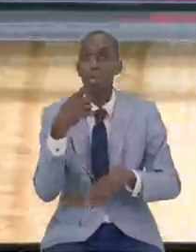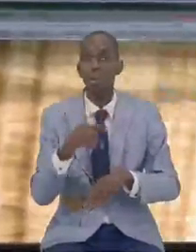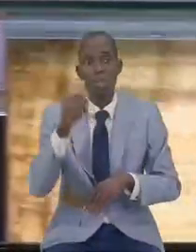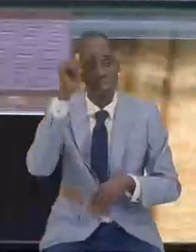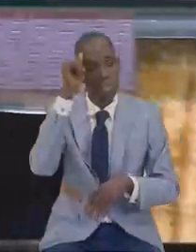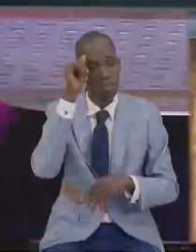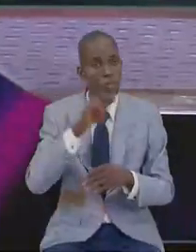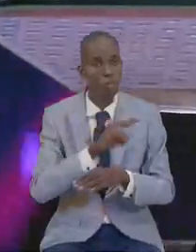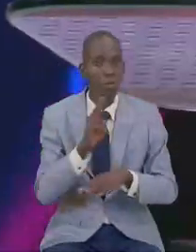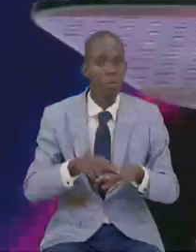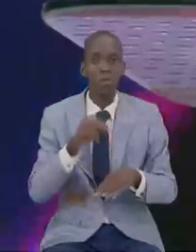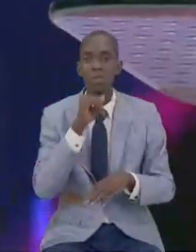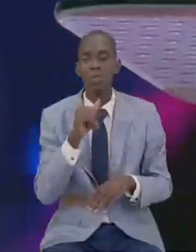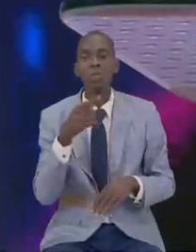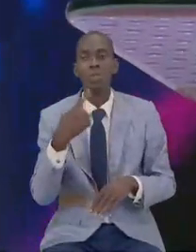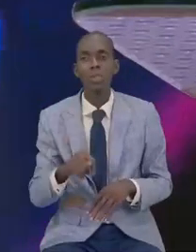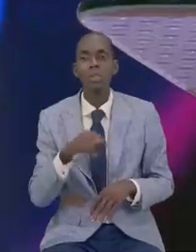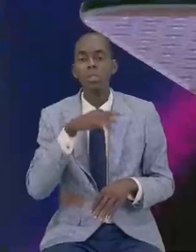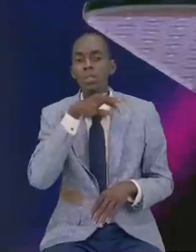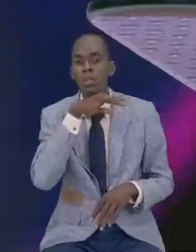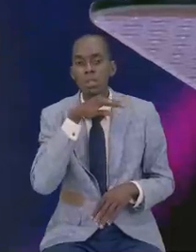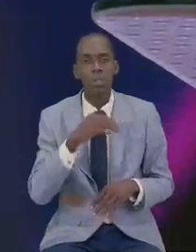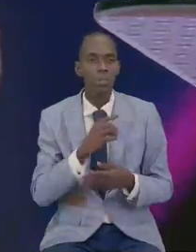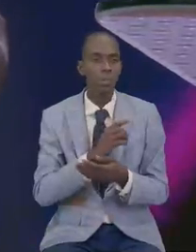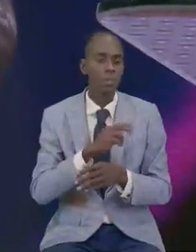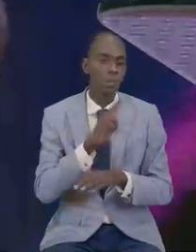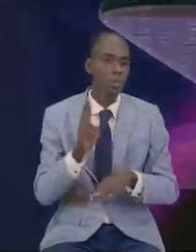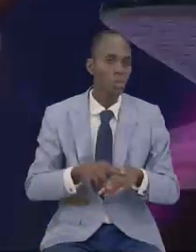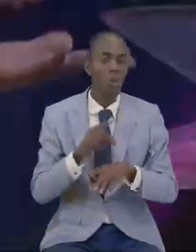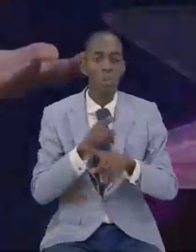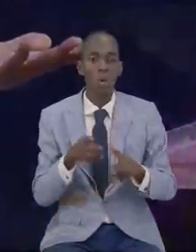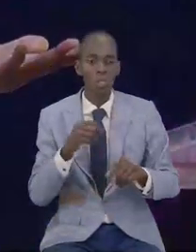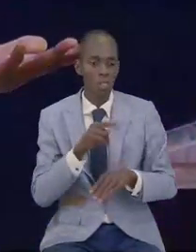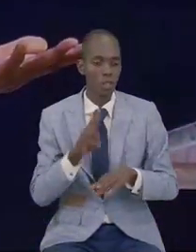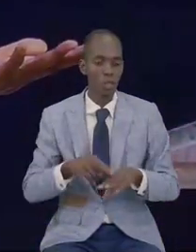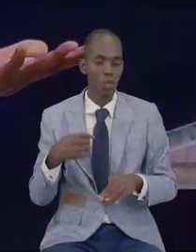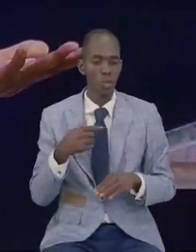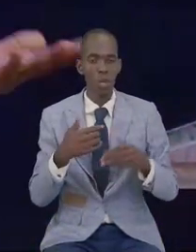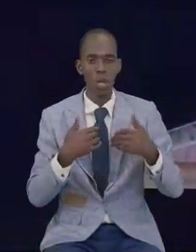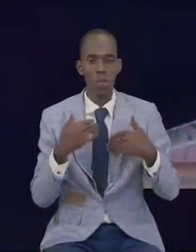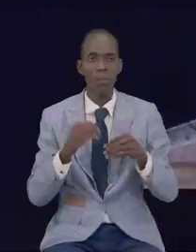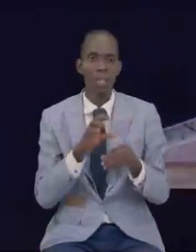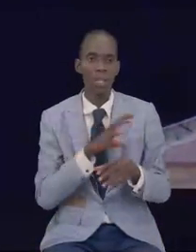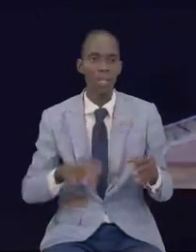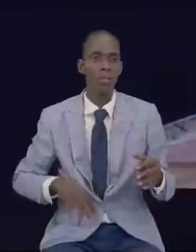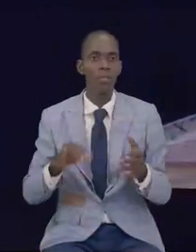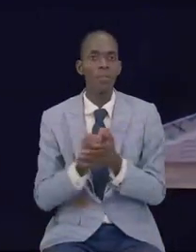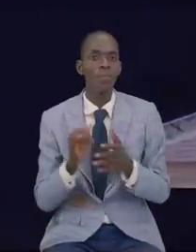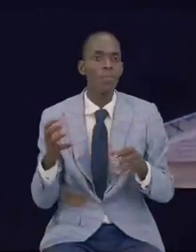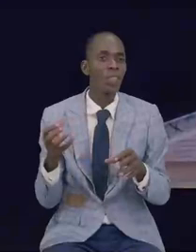la nature dépravée. C'est la connaissance que nous avons en Christ qui ôte la dépravation, qui